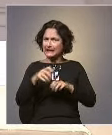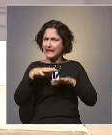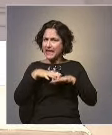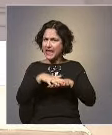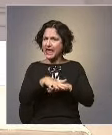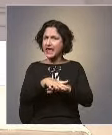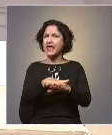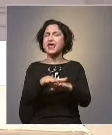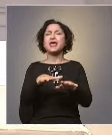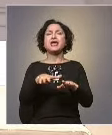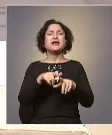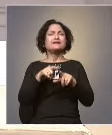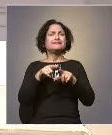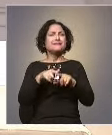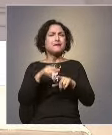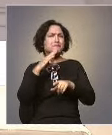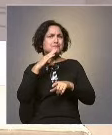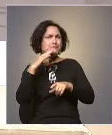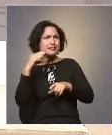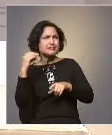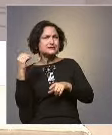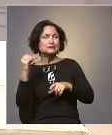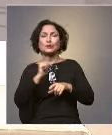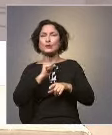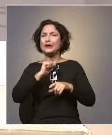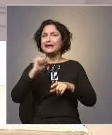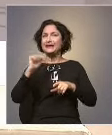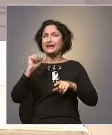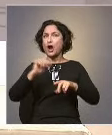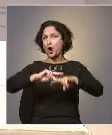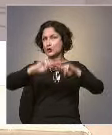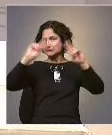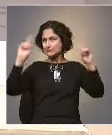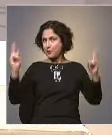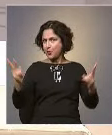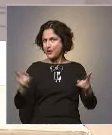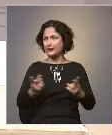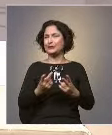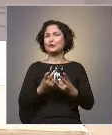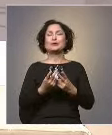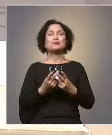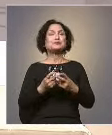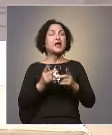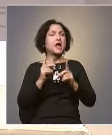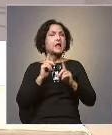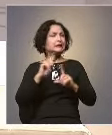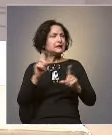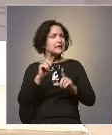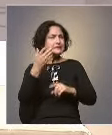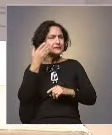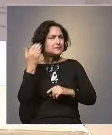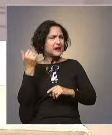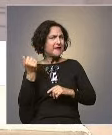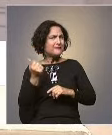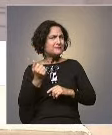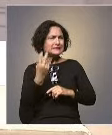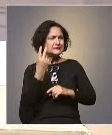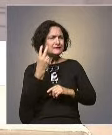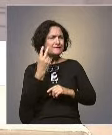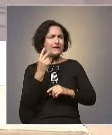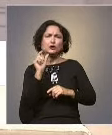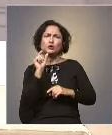и космополитното, което очевидно е оценено. Да не забравяме, че ако трябва да кажем с две думи какво